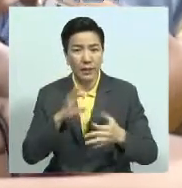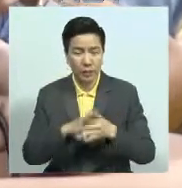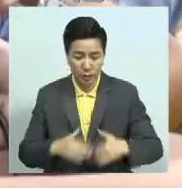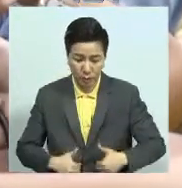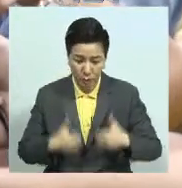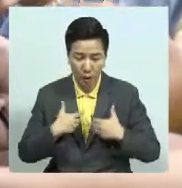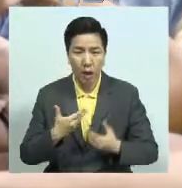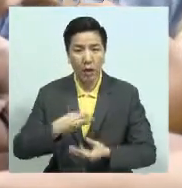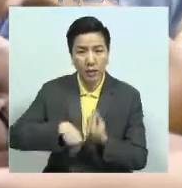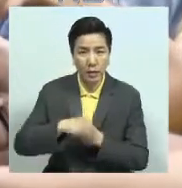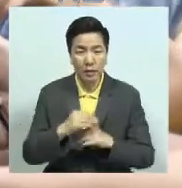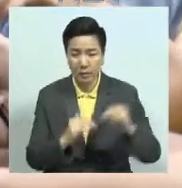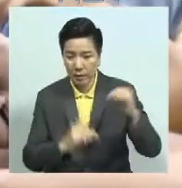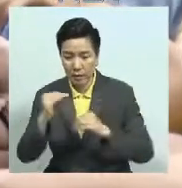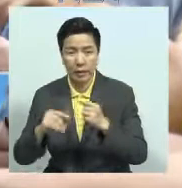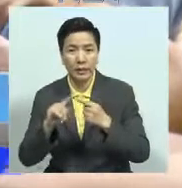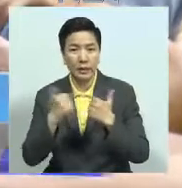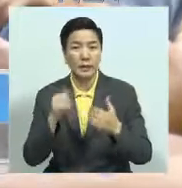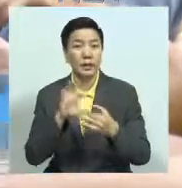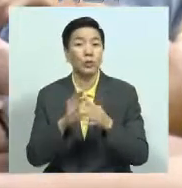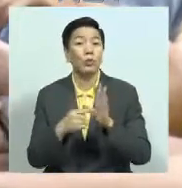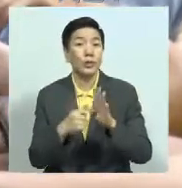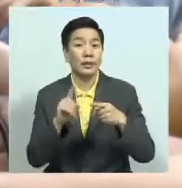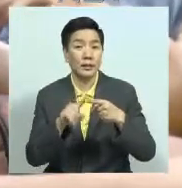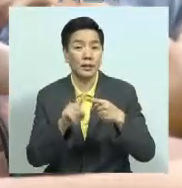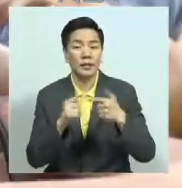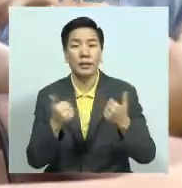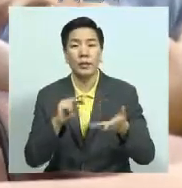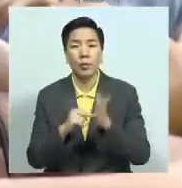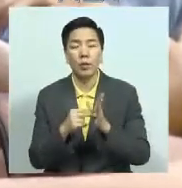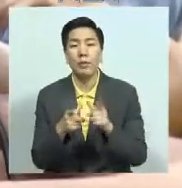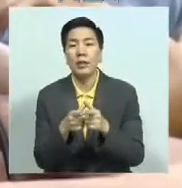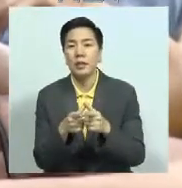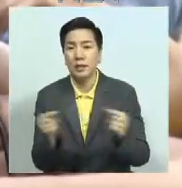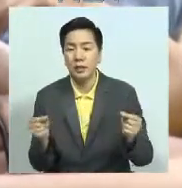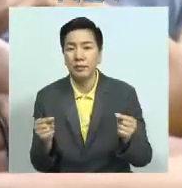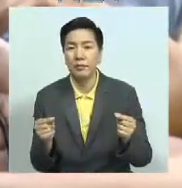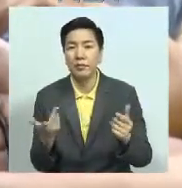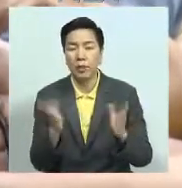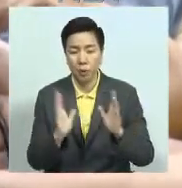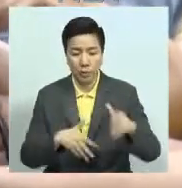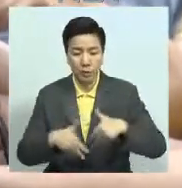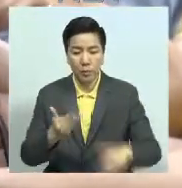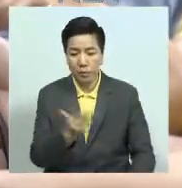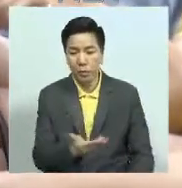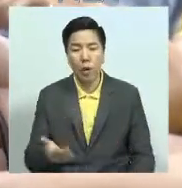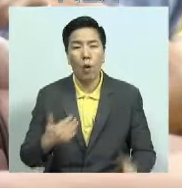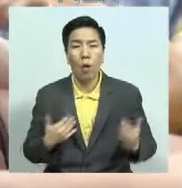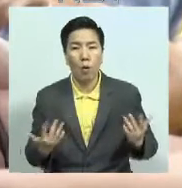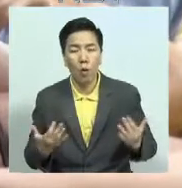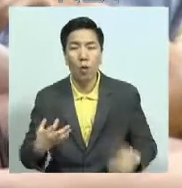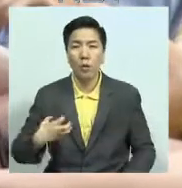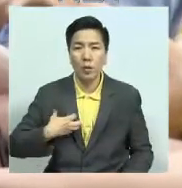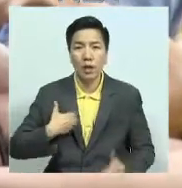ะครับในเรื่องของการลดความเหลื่อมล้ำอย่างนี้เป็นต้นเนี่ยนะครับซึ่งก็เป็นสิ่งที่พี่น้องประชาชนนั้นรอคอยอยู่ใน